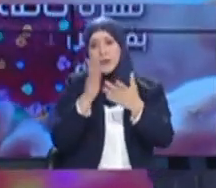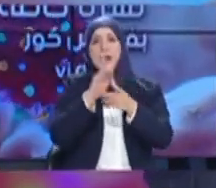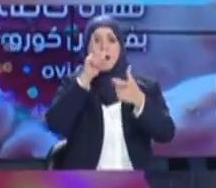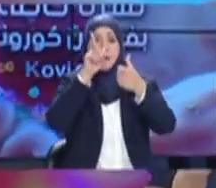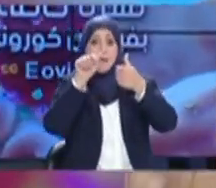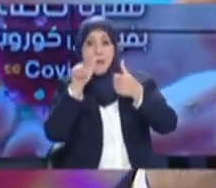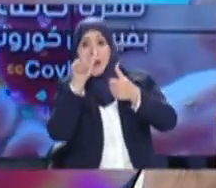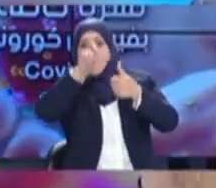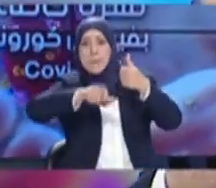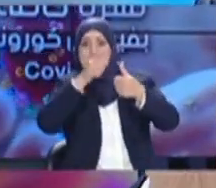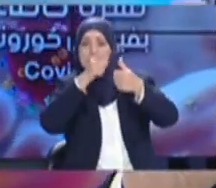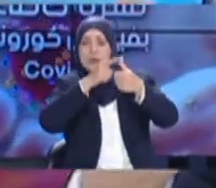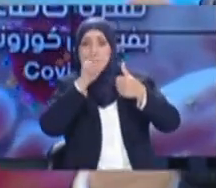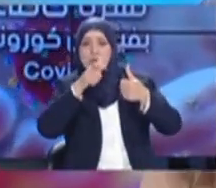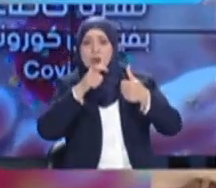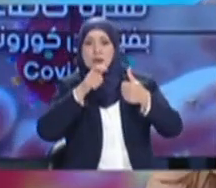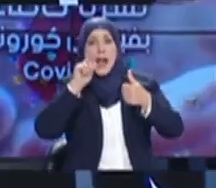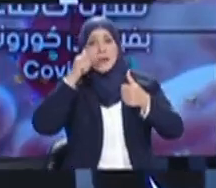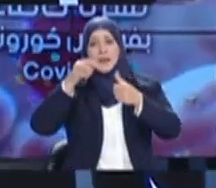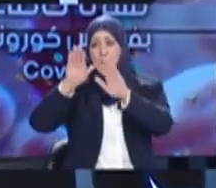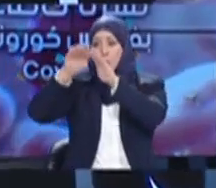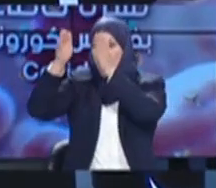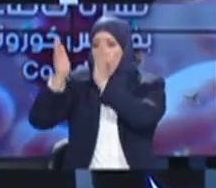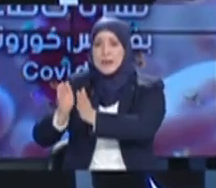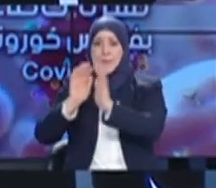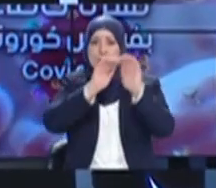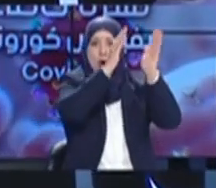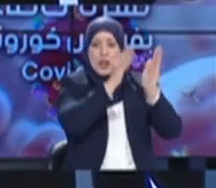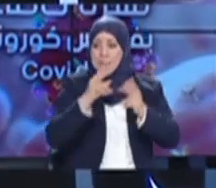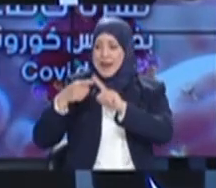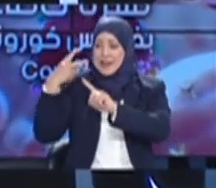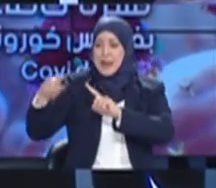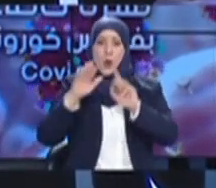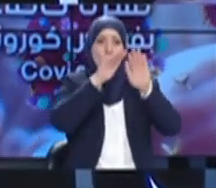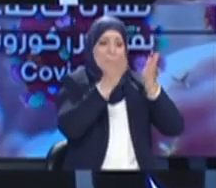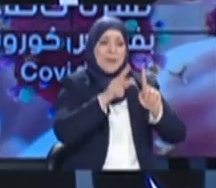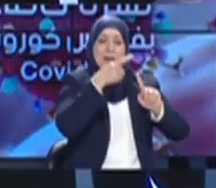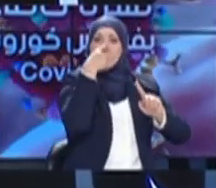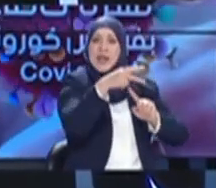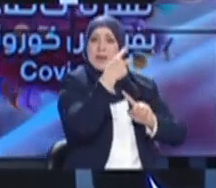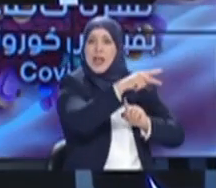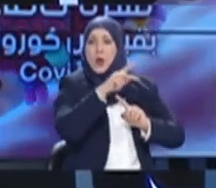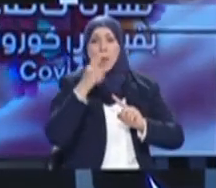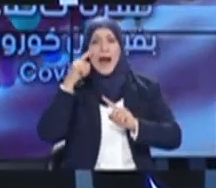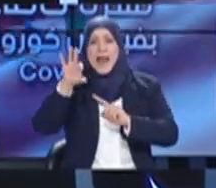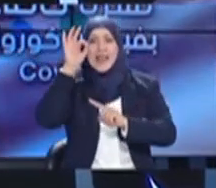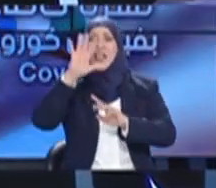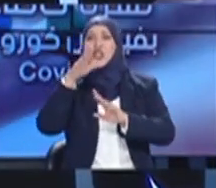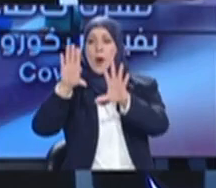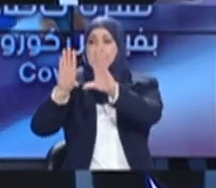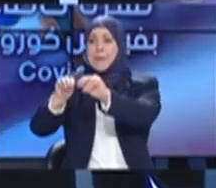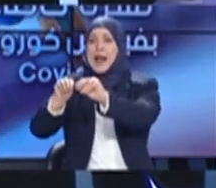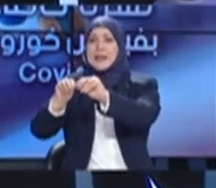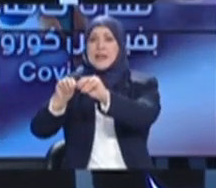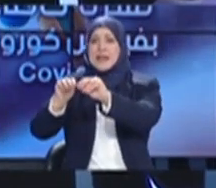كان يقول ناخذوا في كل قسم حسب الاختصاص نتاعو نشوفوا شنو هي البقعة اللي نجموا نعزلوها، يعني نعملوا فروشات